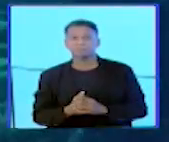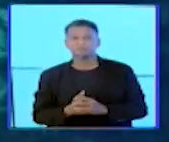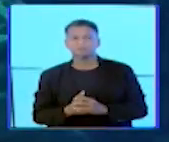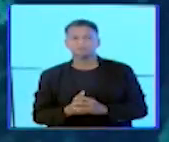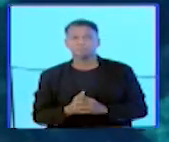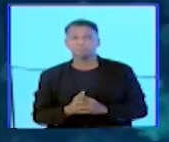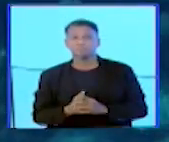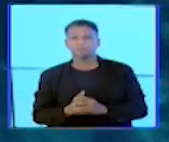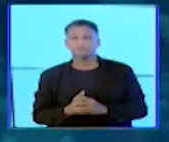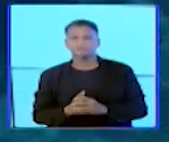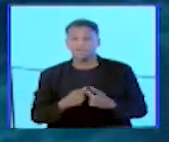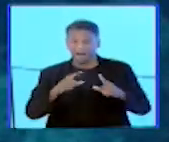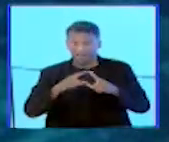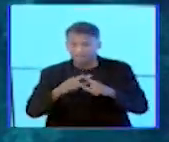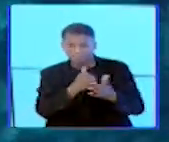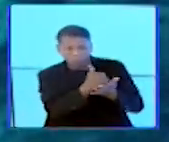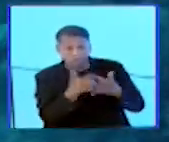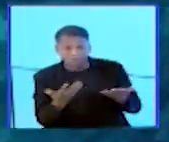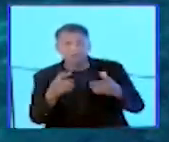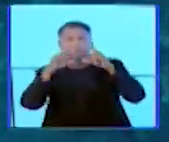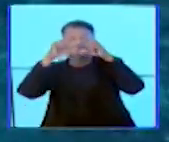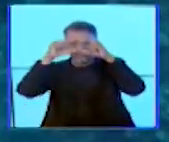Alat bantu yang digunakan pun hanya kacamata dari bambu.